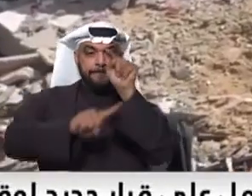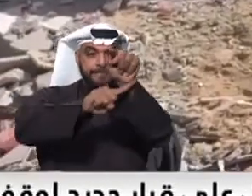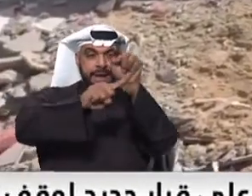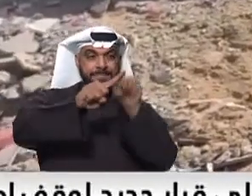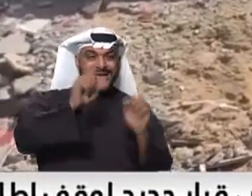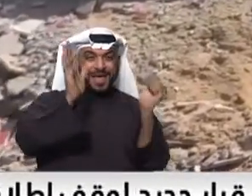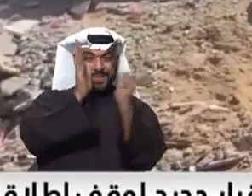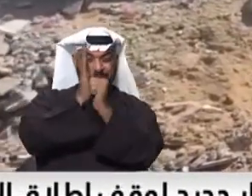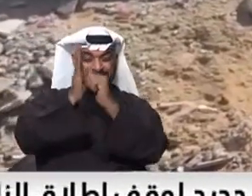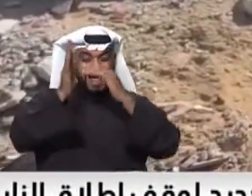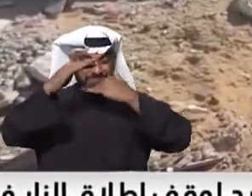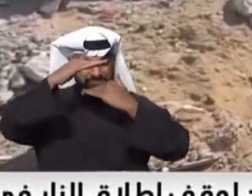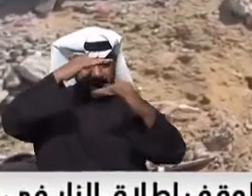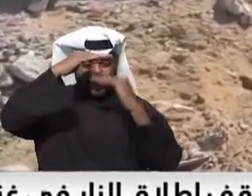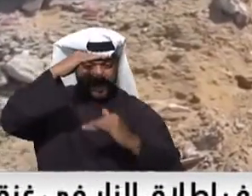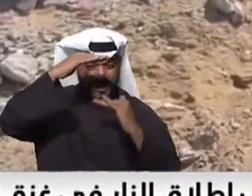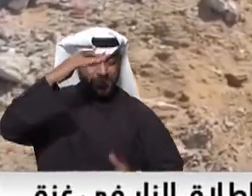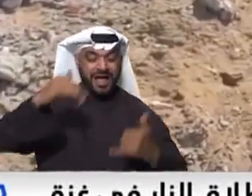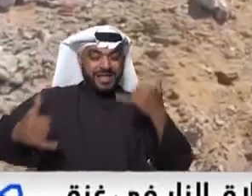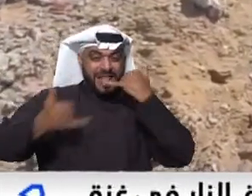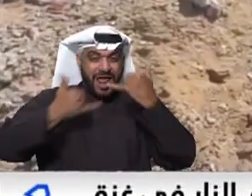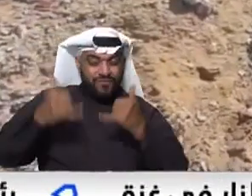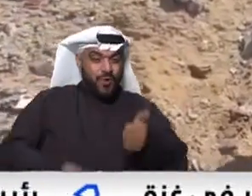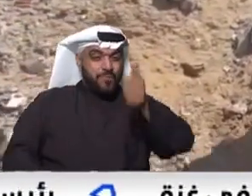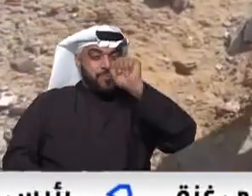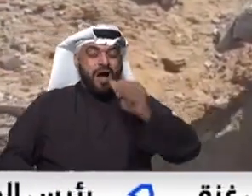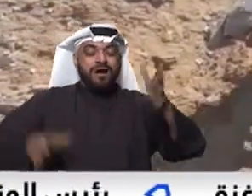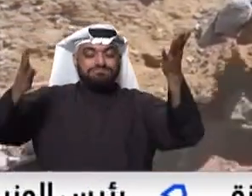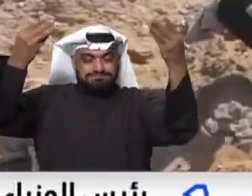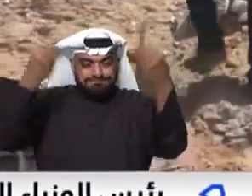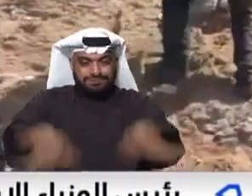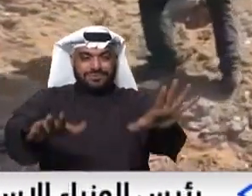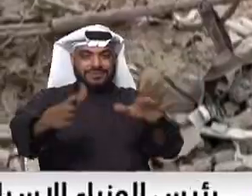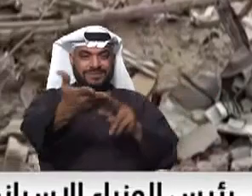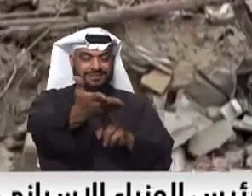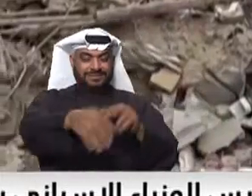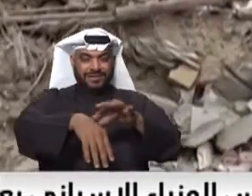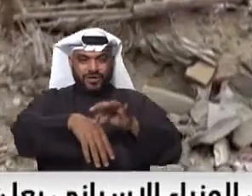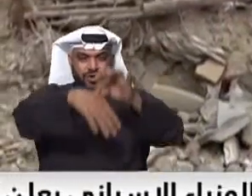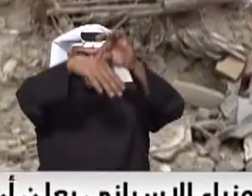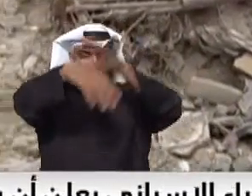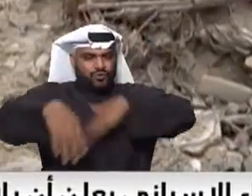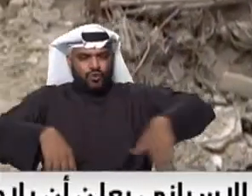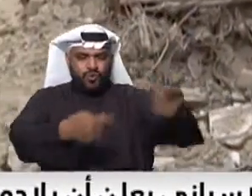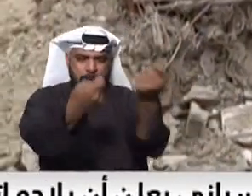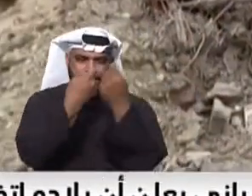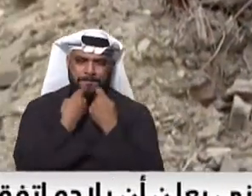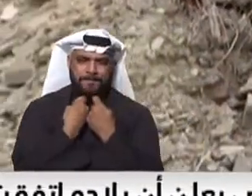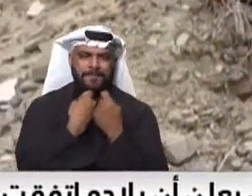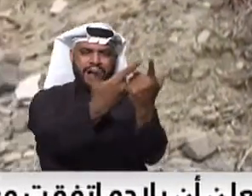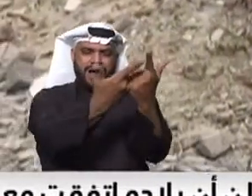التحتيه في غزه قد دمرت وان معظم الناس نزحوا فرارا من القصف والاشتباكات